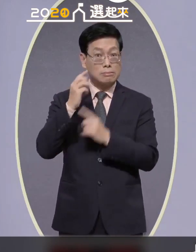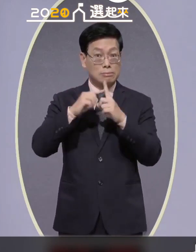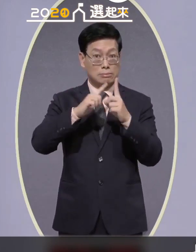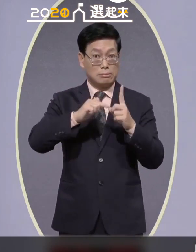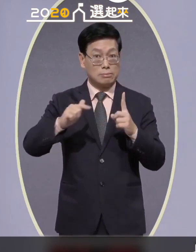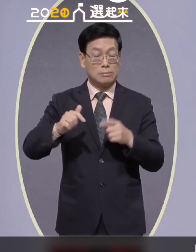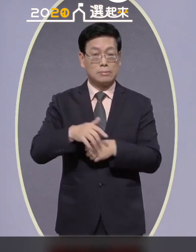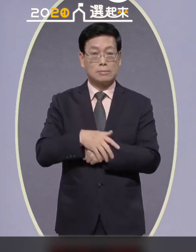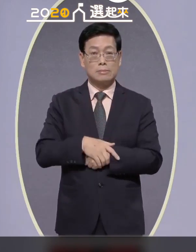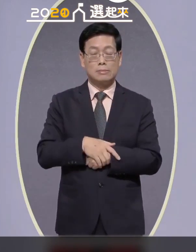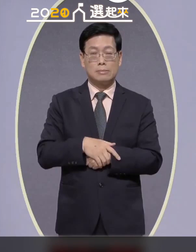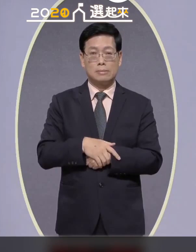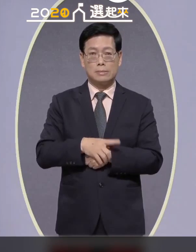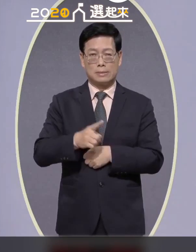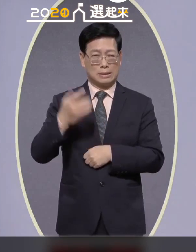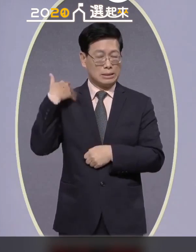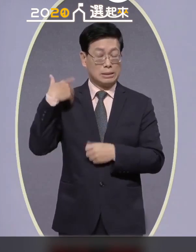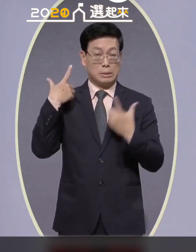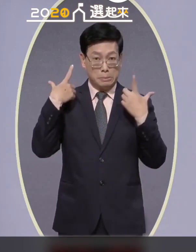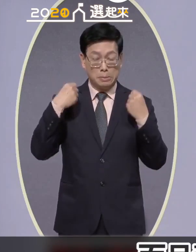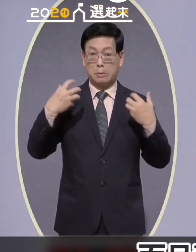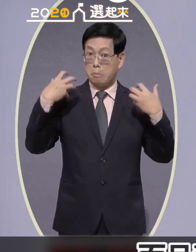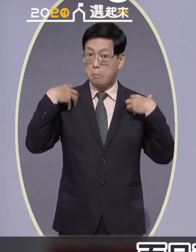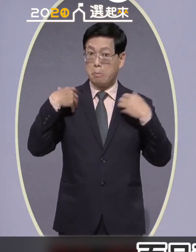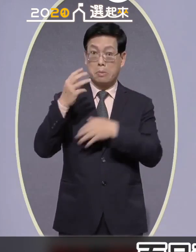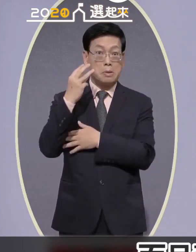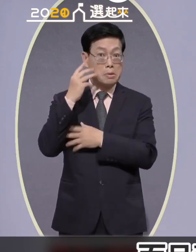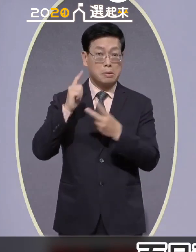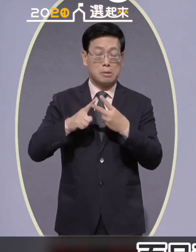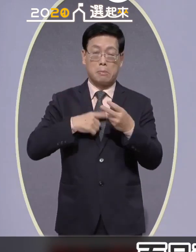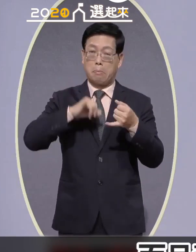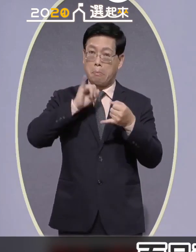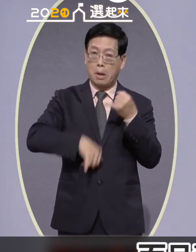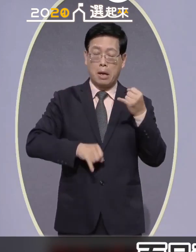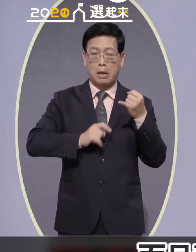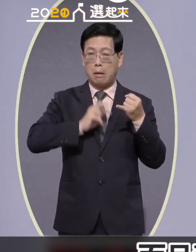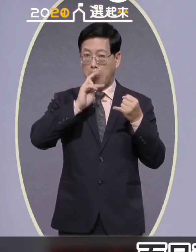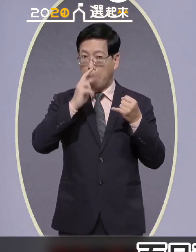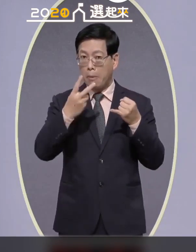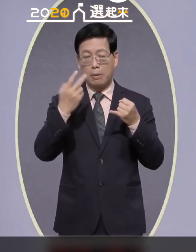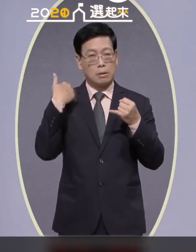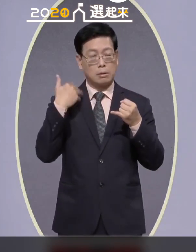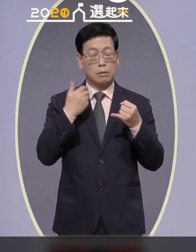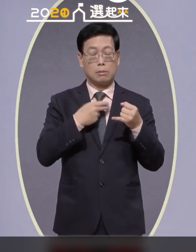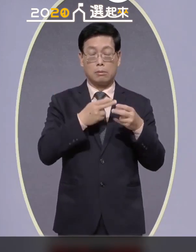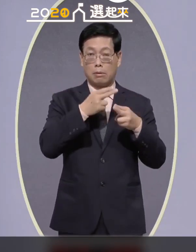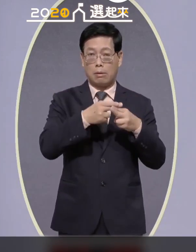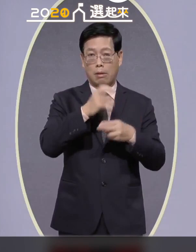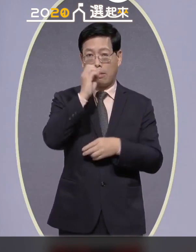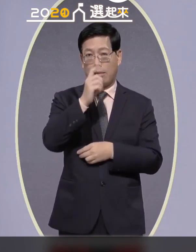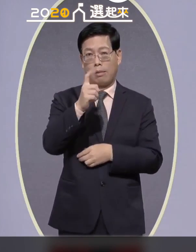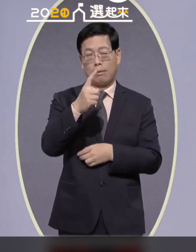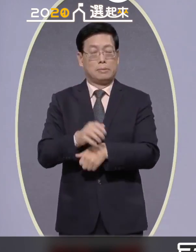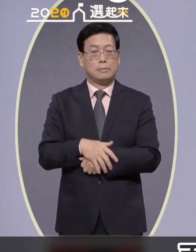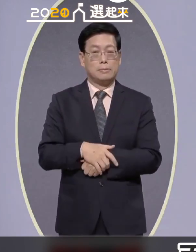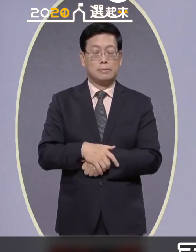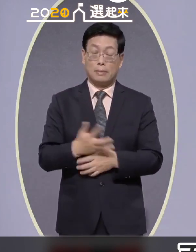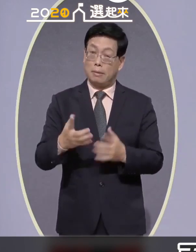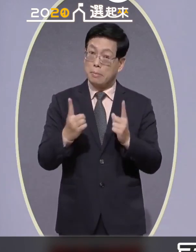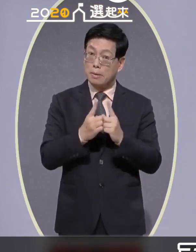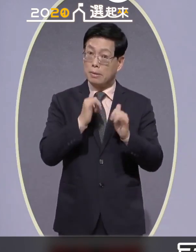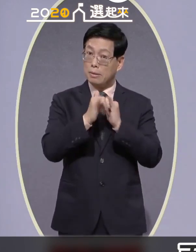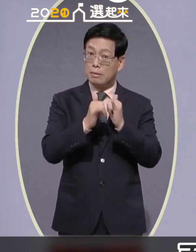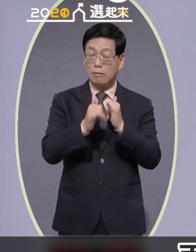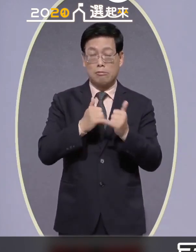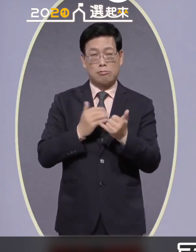物违背了责任政治，而且背弃自己对选民承诺的最坏的示范。面对社会